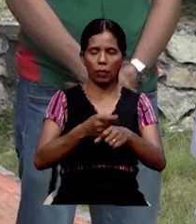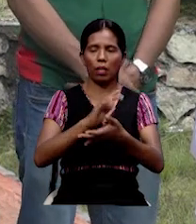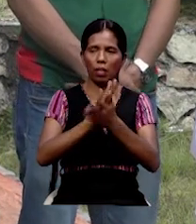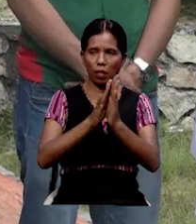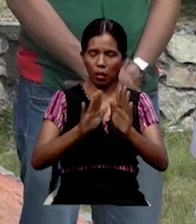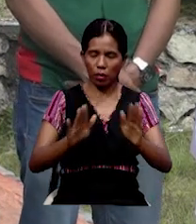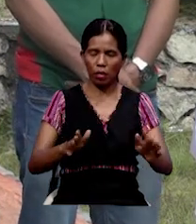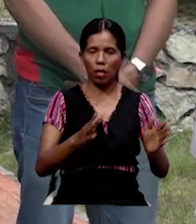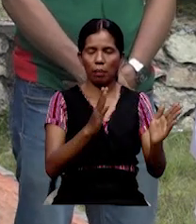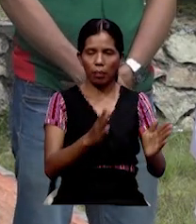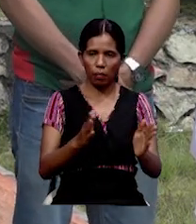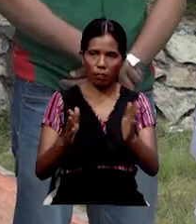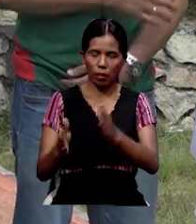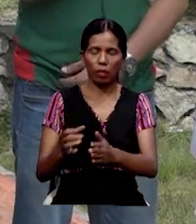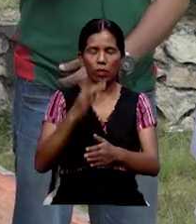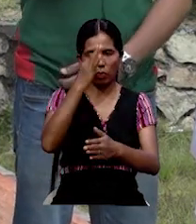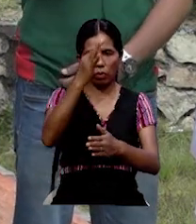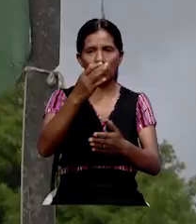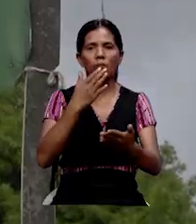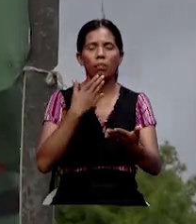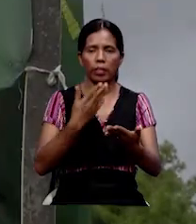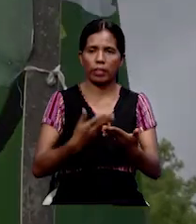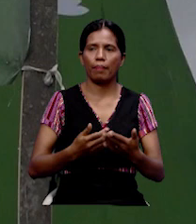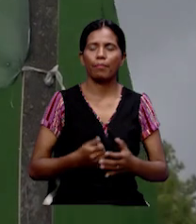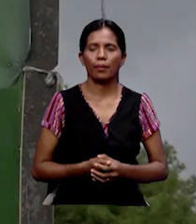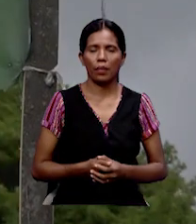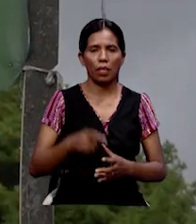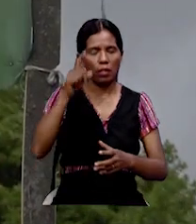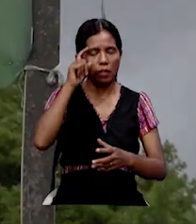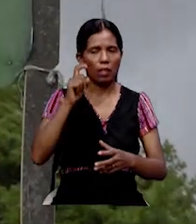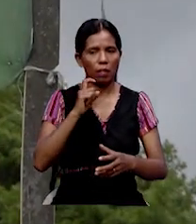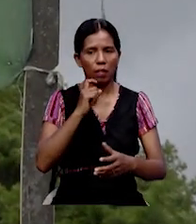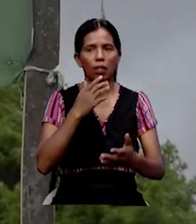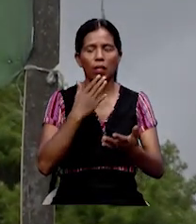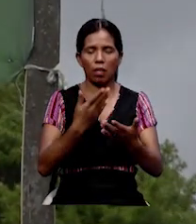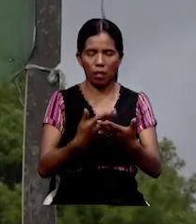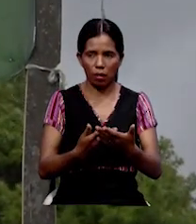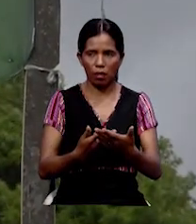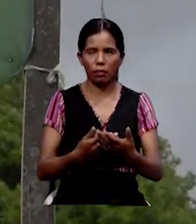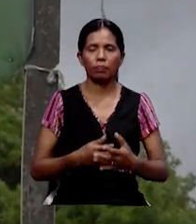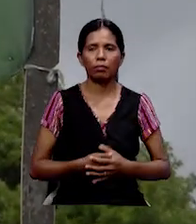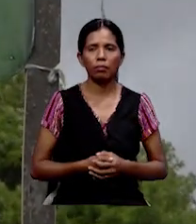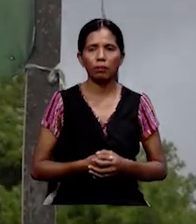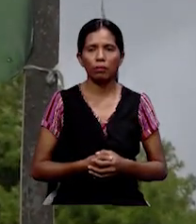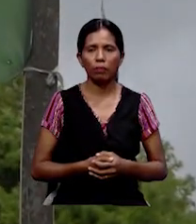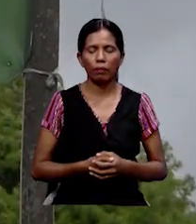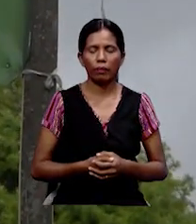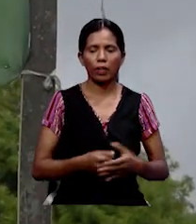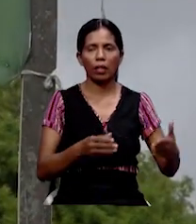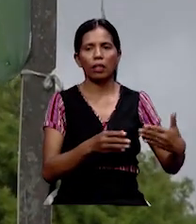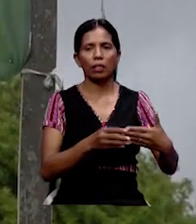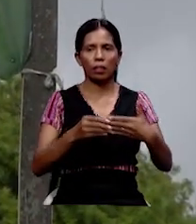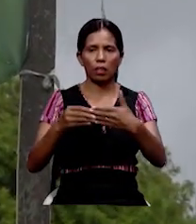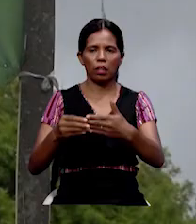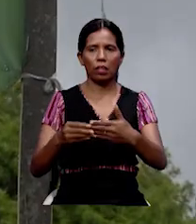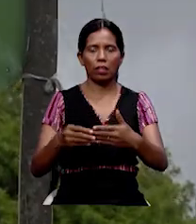hori prepara sirania, puturu ida nebe dia. Maun senala, ida nebe hanesang padroil, nebe ma